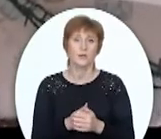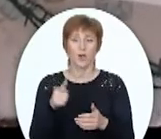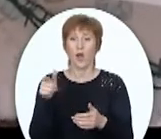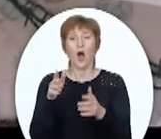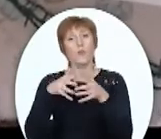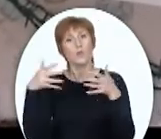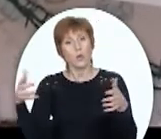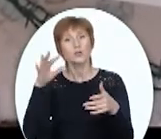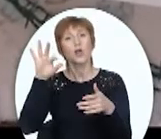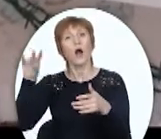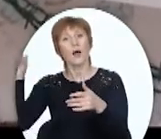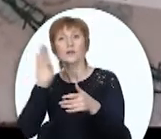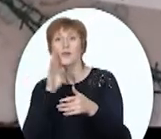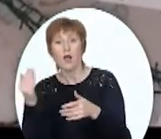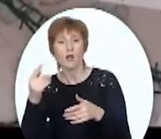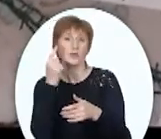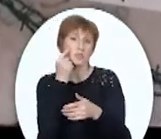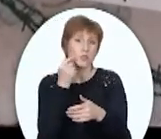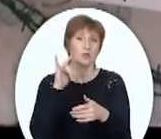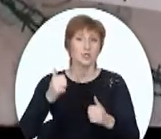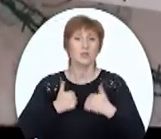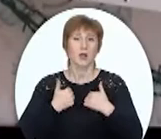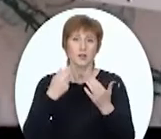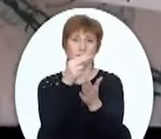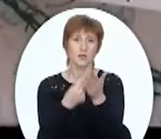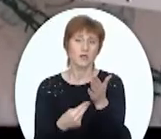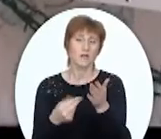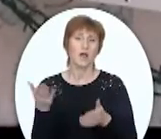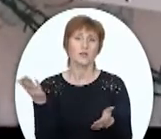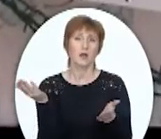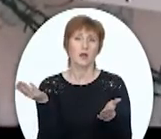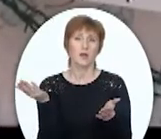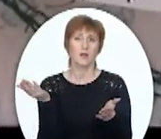тем больше она, ну как стеснялась и старалась рисовать вот на каких-то вот,